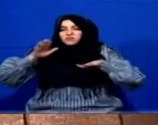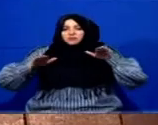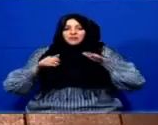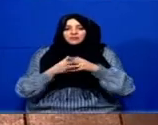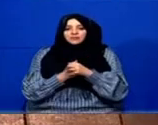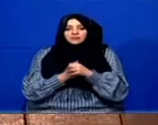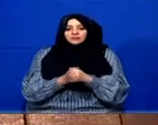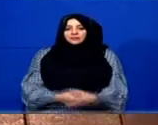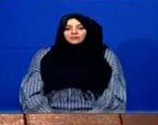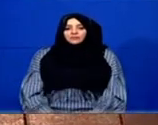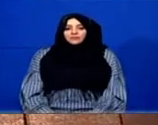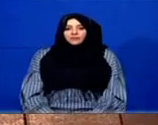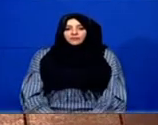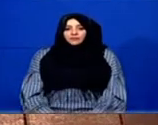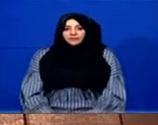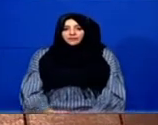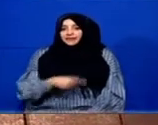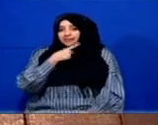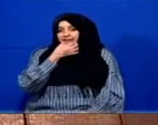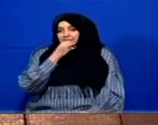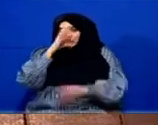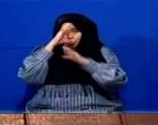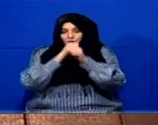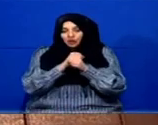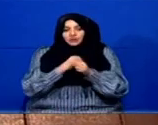نعم ركزي معايا